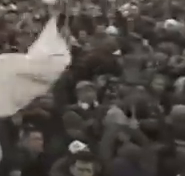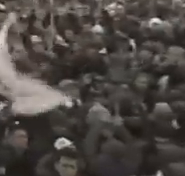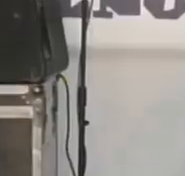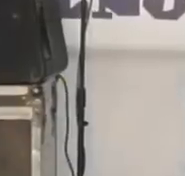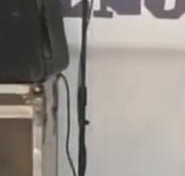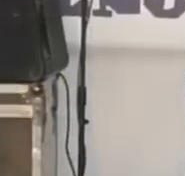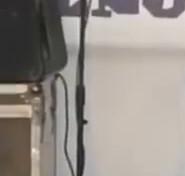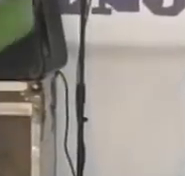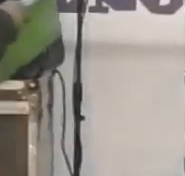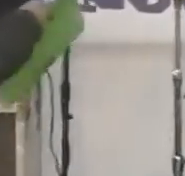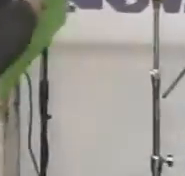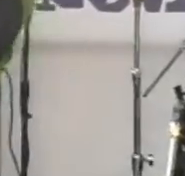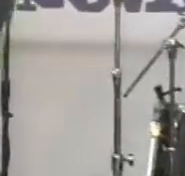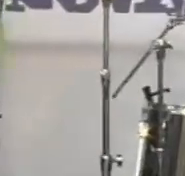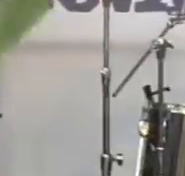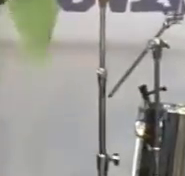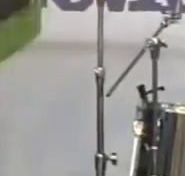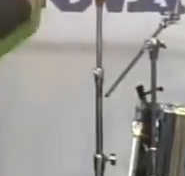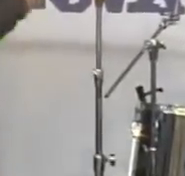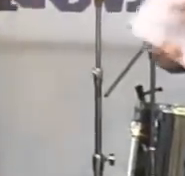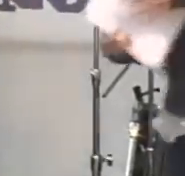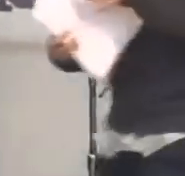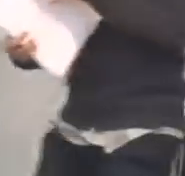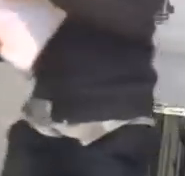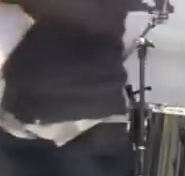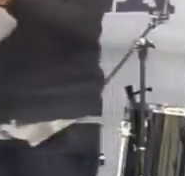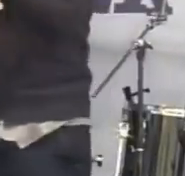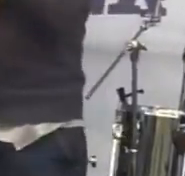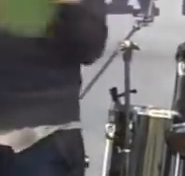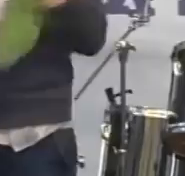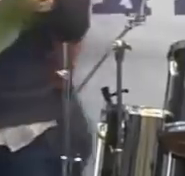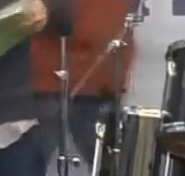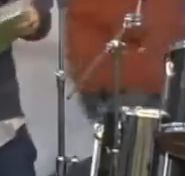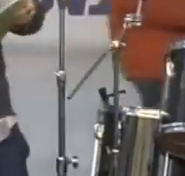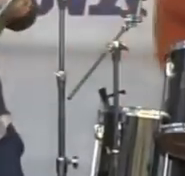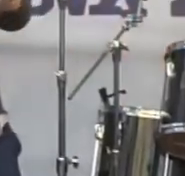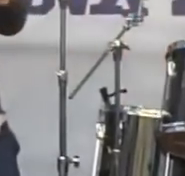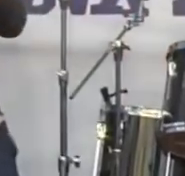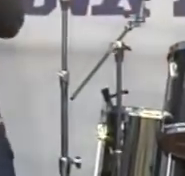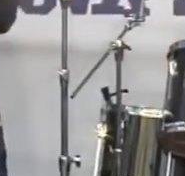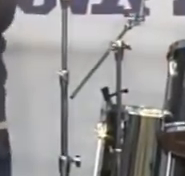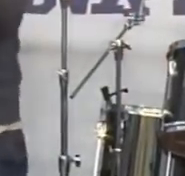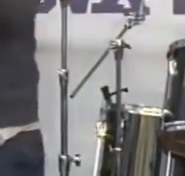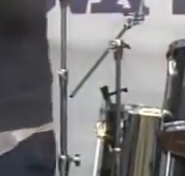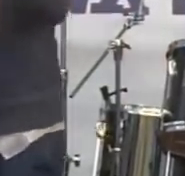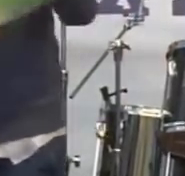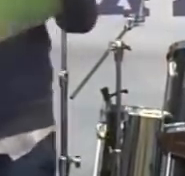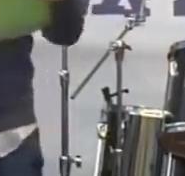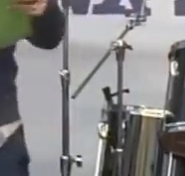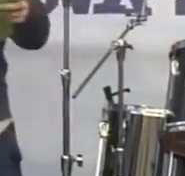Dove sono la lista? Adesso verrà a parlarvi. Chi viene a parlare? Allora,